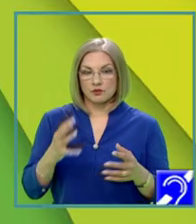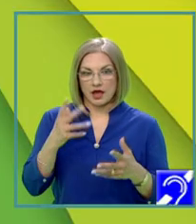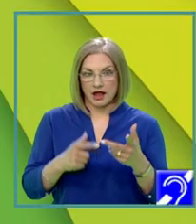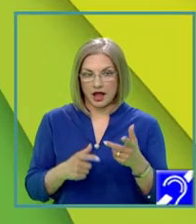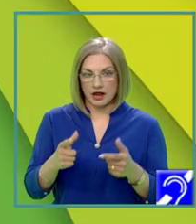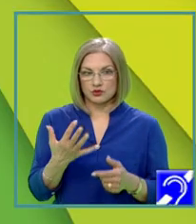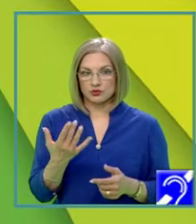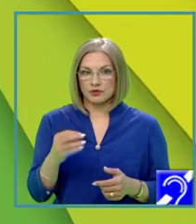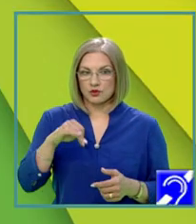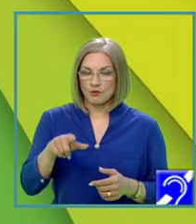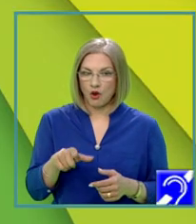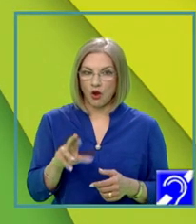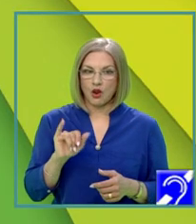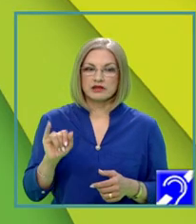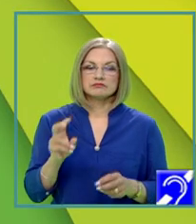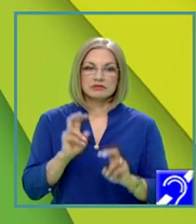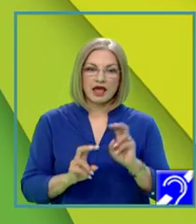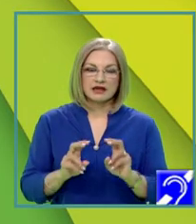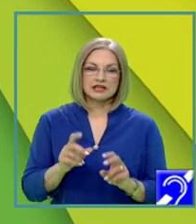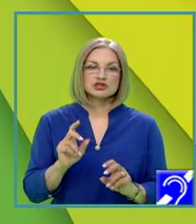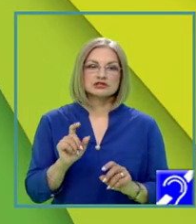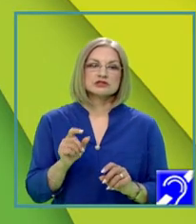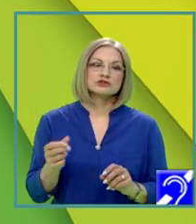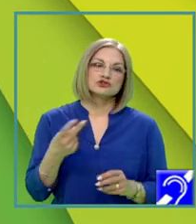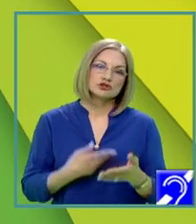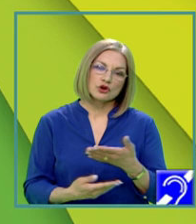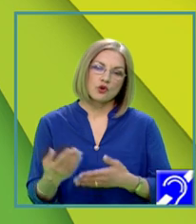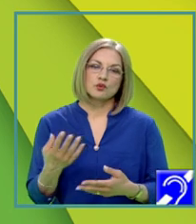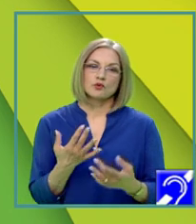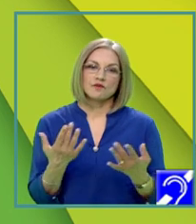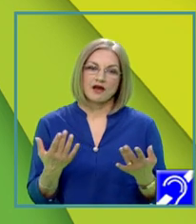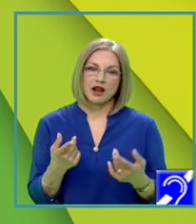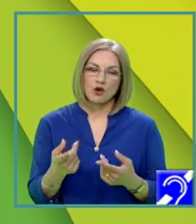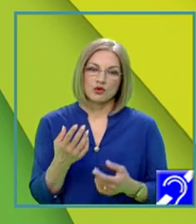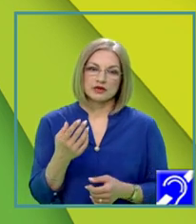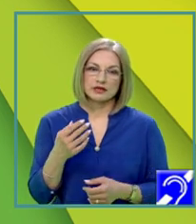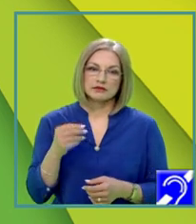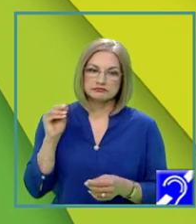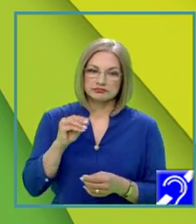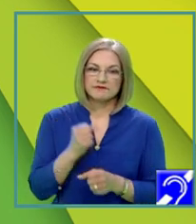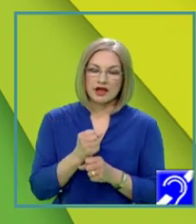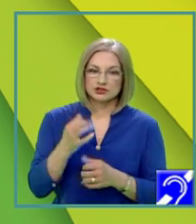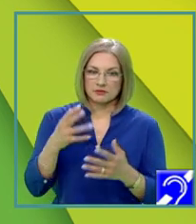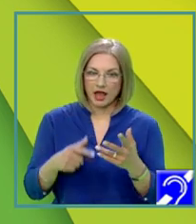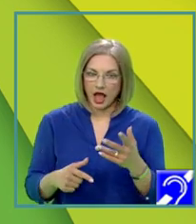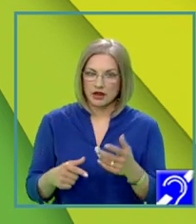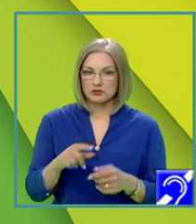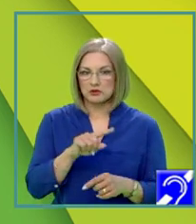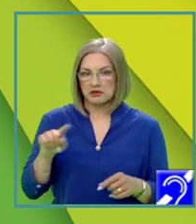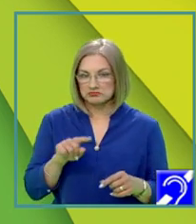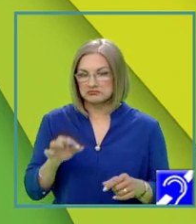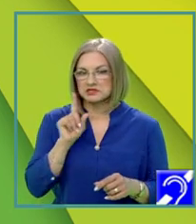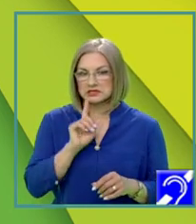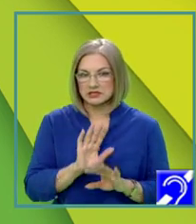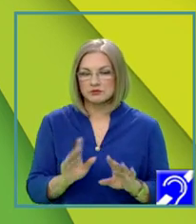de moli de reactanți respectiv de produse și înlocuind cu valorile numerice efectuând calculele matematice calcul este extrem de simplă